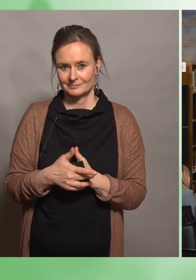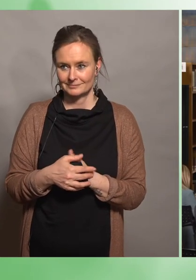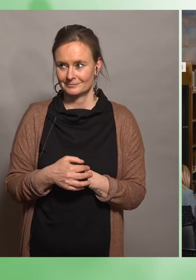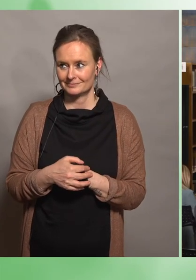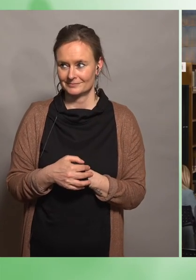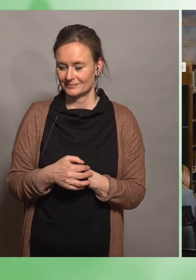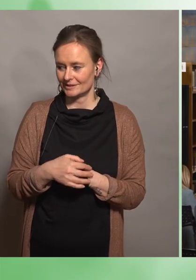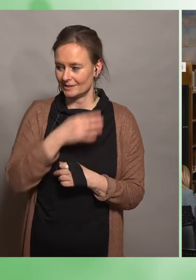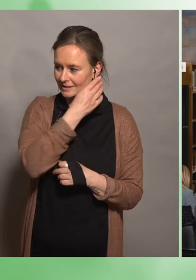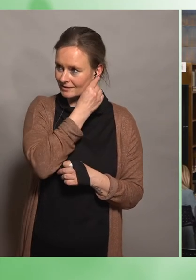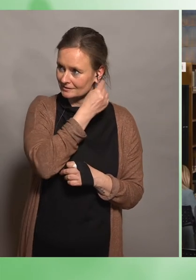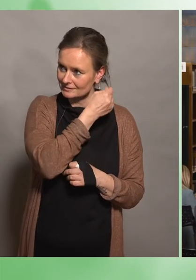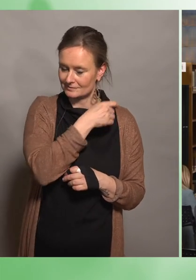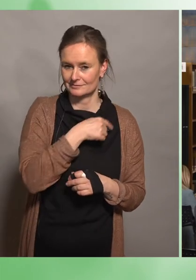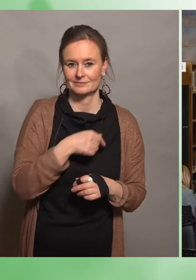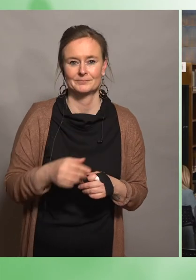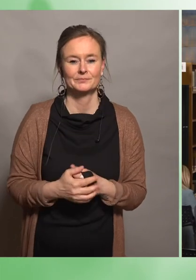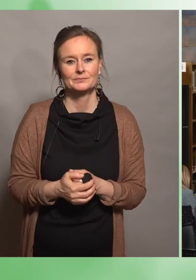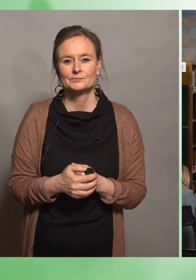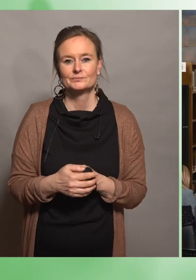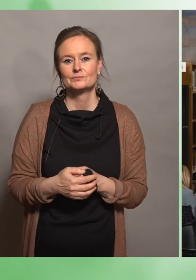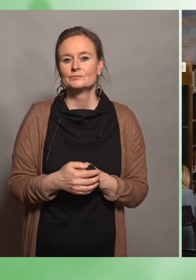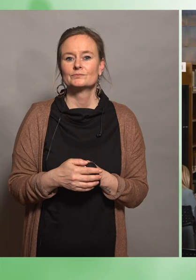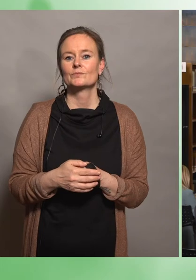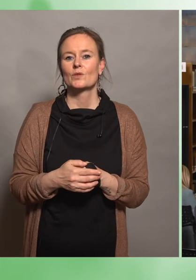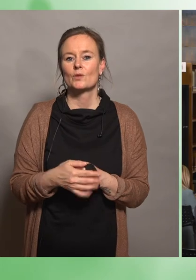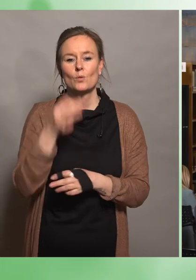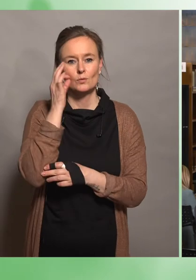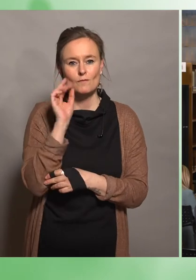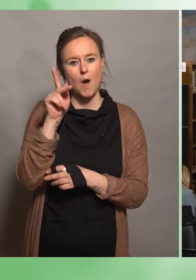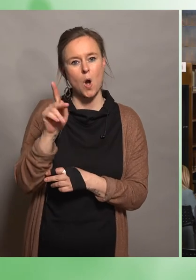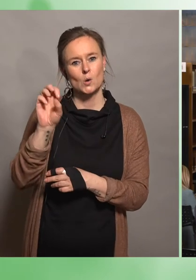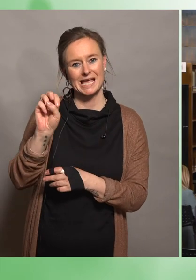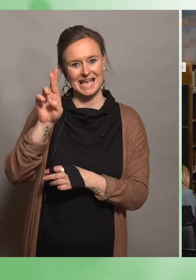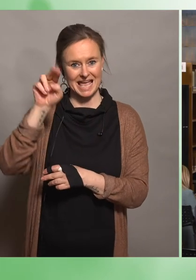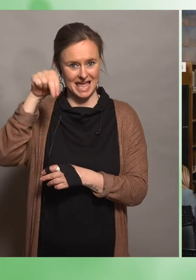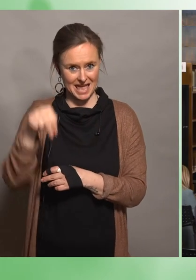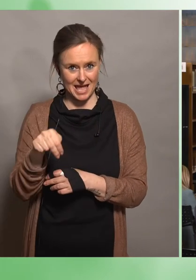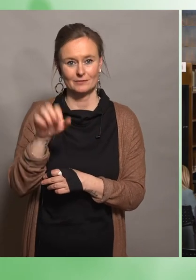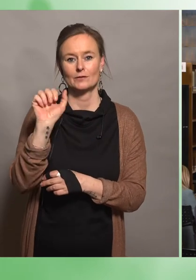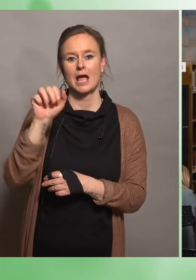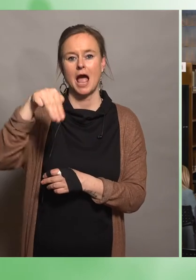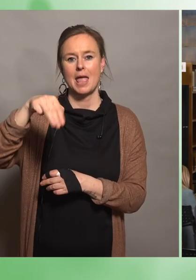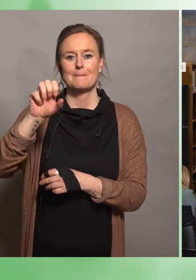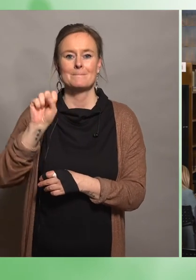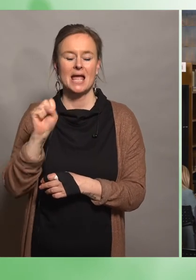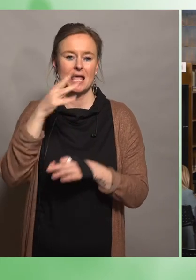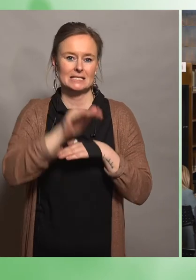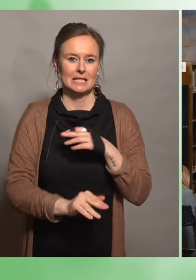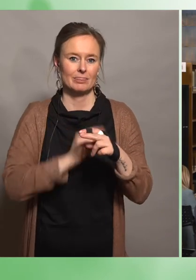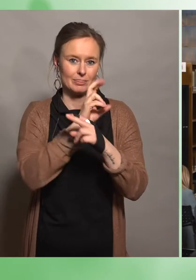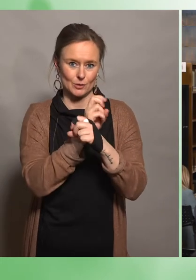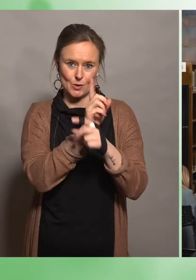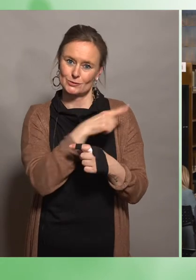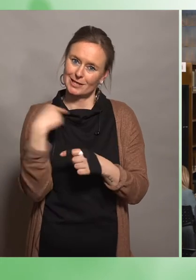ein Handmikrofon. Und ich bitte Sandra Kern vom AMS Niederösterreich, die Runde noch zu vervollständigen. Herzlich willkommen.